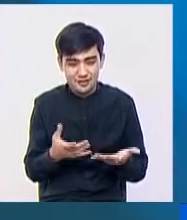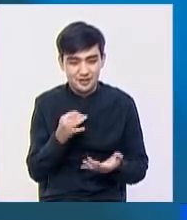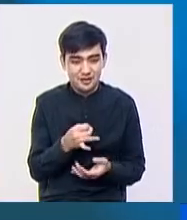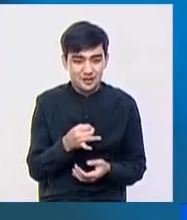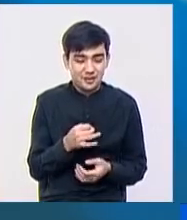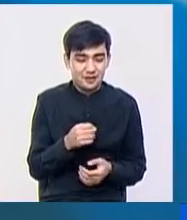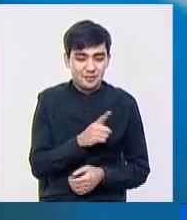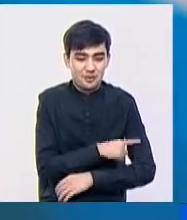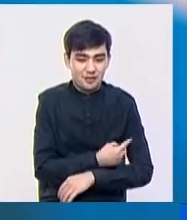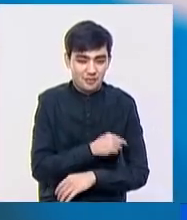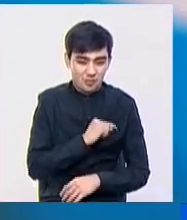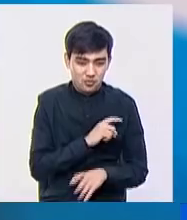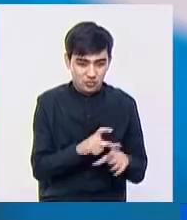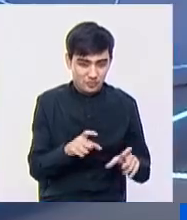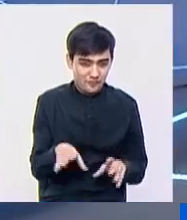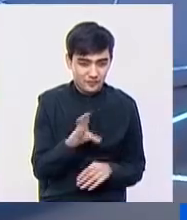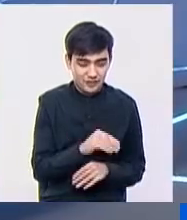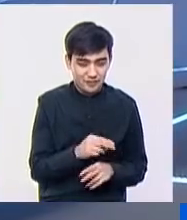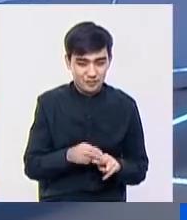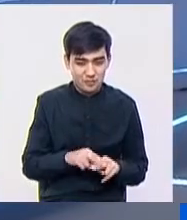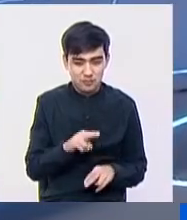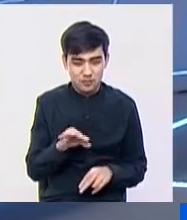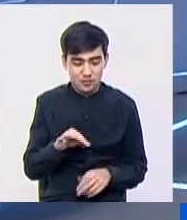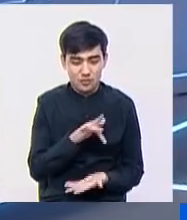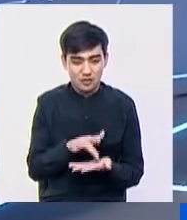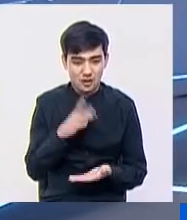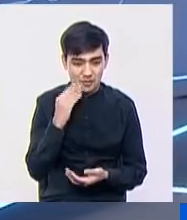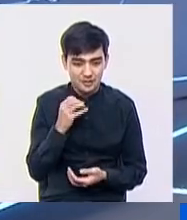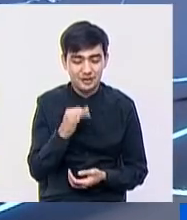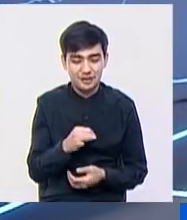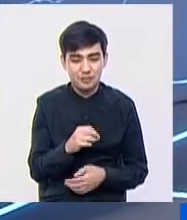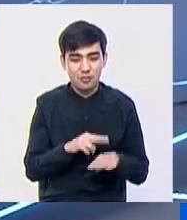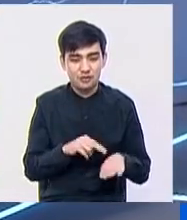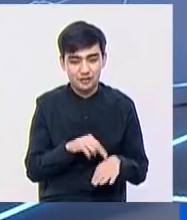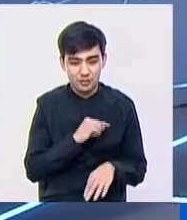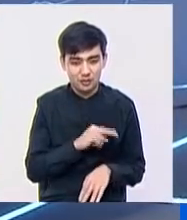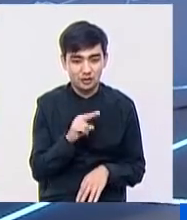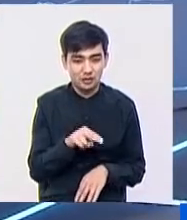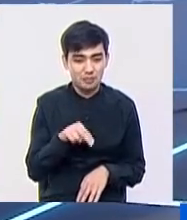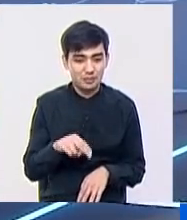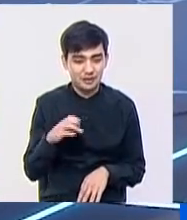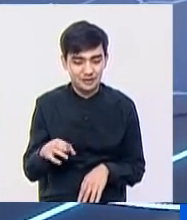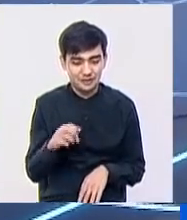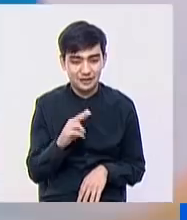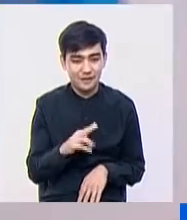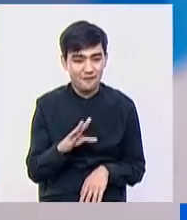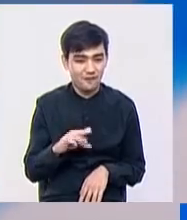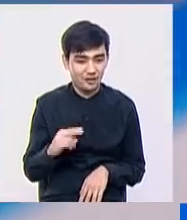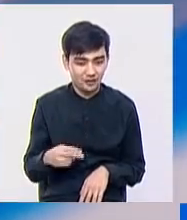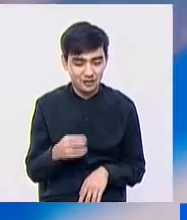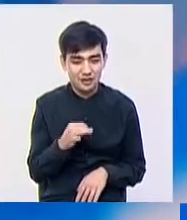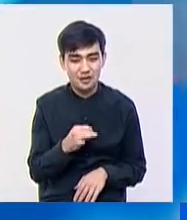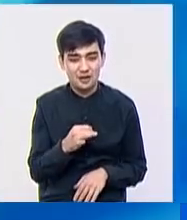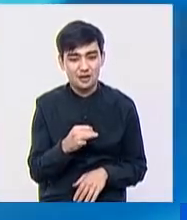сотрудникам медицинских учреждений, абсолютно всех по городу Алматы, сотрудникам полиции, ДПС, ДВД, также